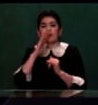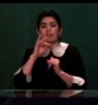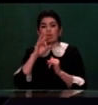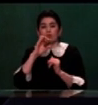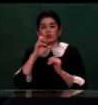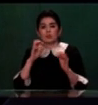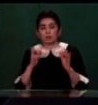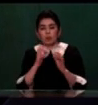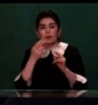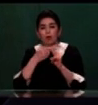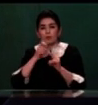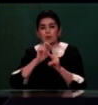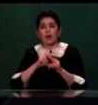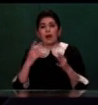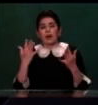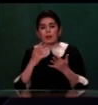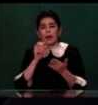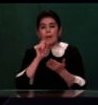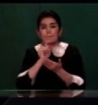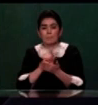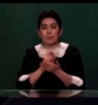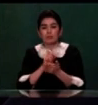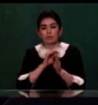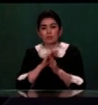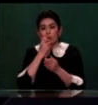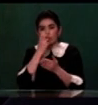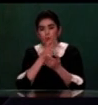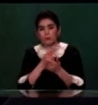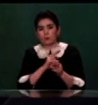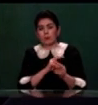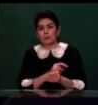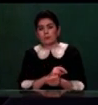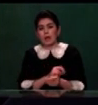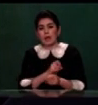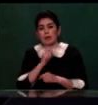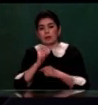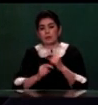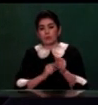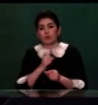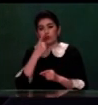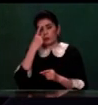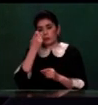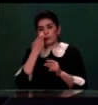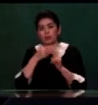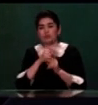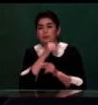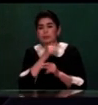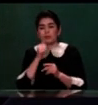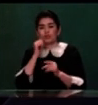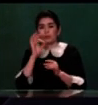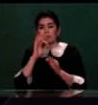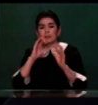viruslardan himoya qilish uchun qanday amallarni bajarish kerakligini ko'rib o'tamiz. Navbatdagisi ma'lumotlar yashirinligini